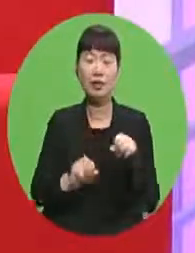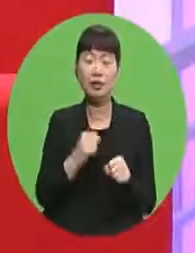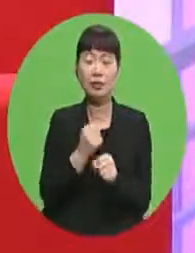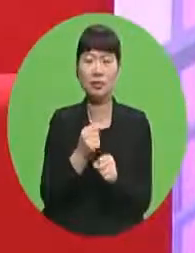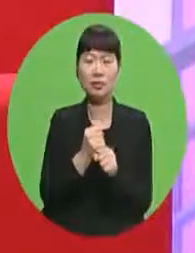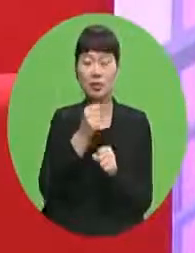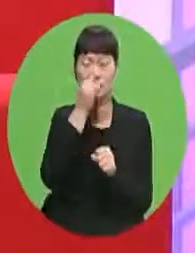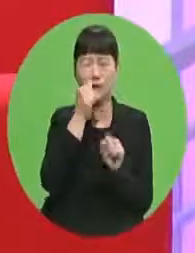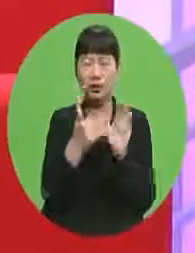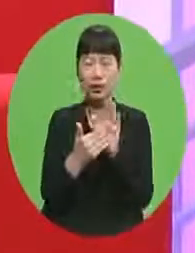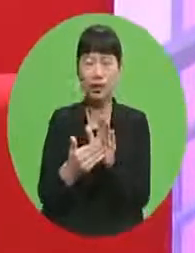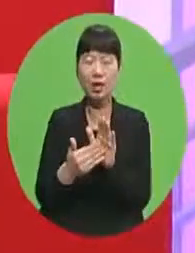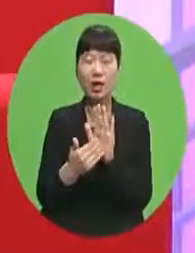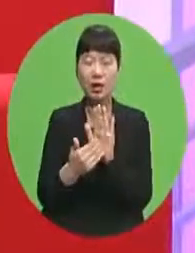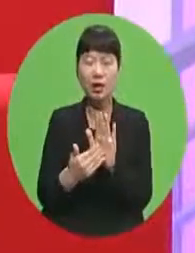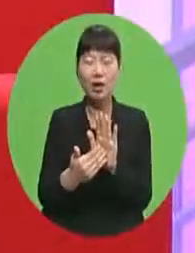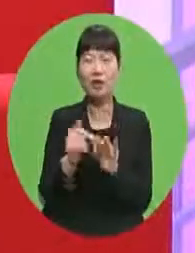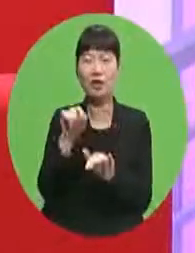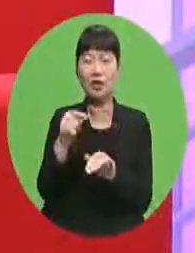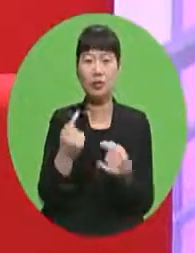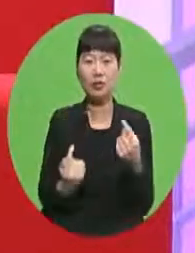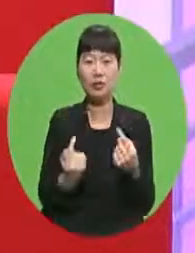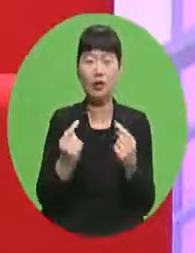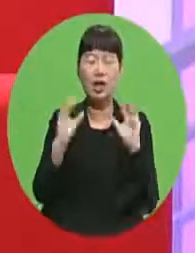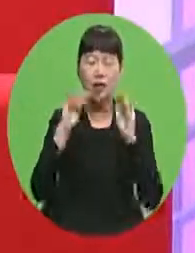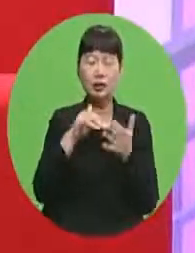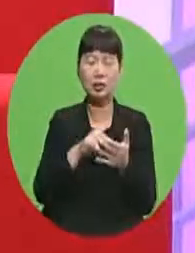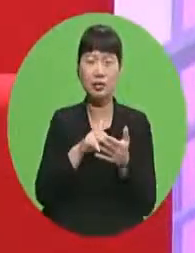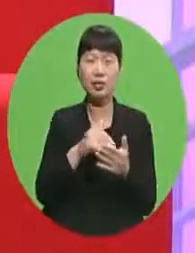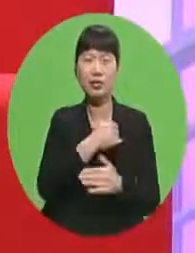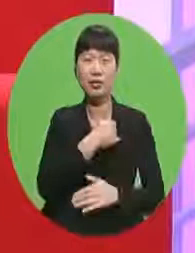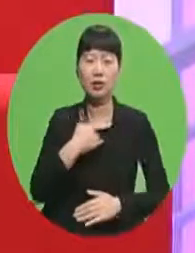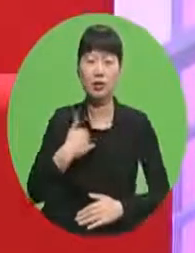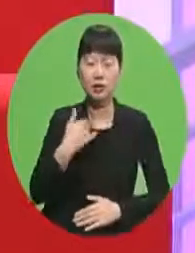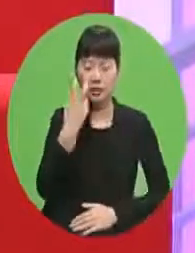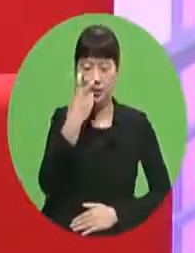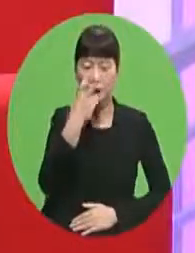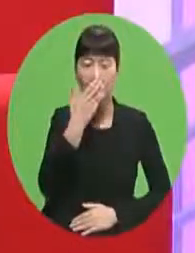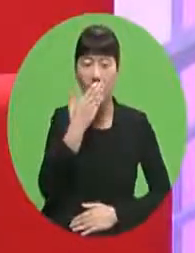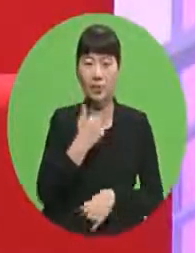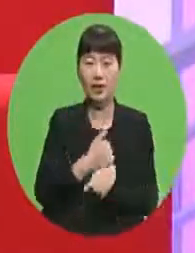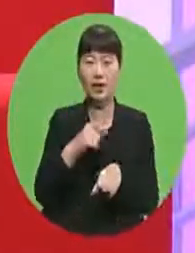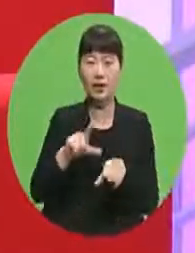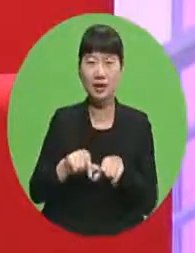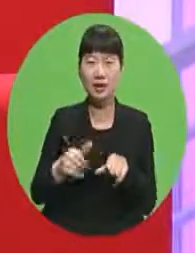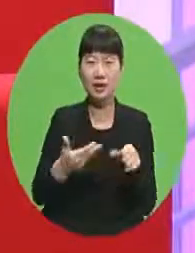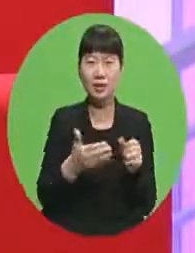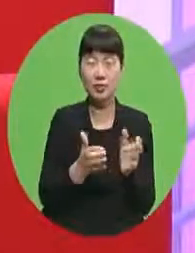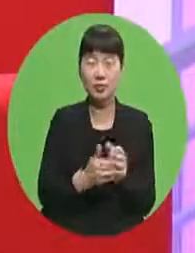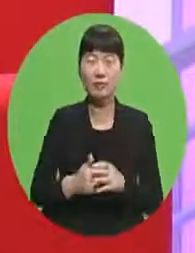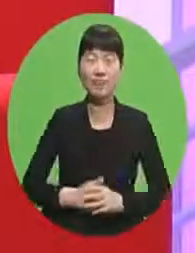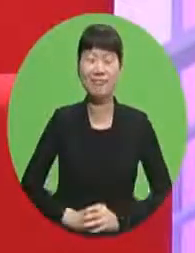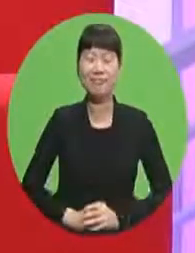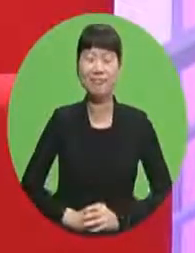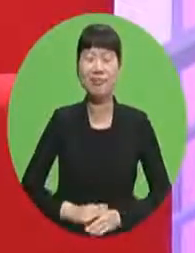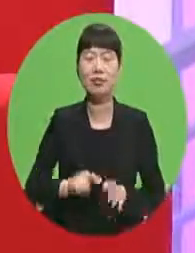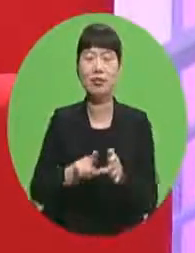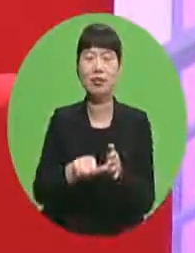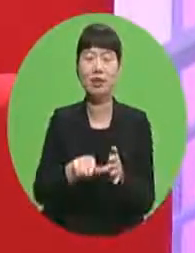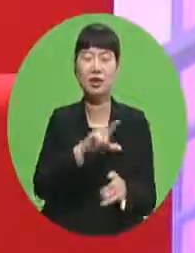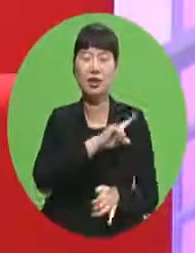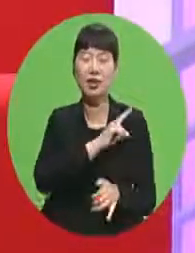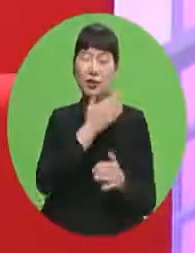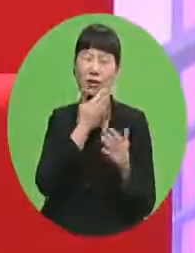삼아서 통제하거나 못하게 제지하기보다는 아이가 충분히 탐험하도록 시간을 주셔야 해요. 그래서 이때는